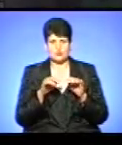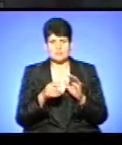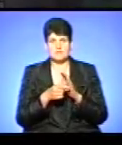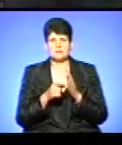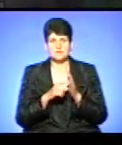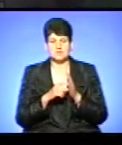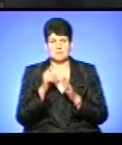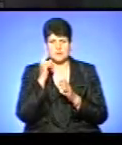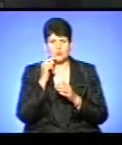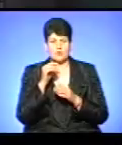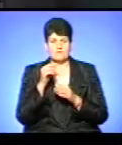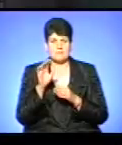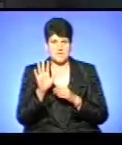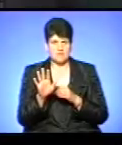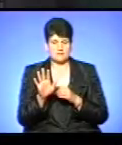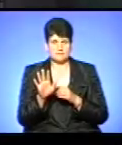приміщення на Медовій 5.